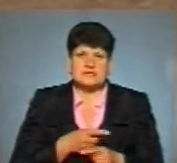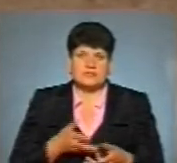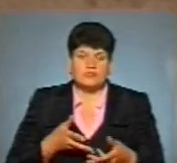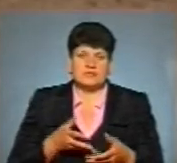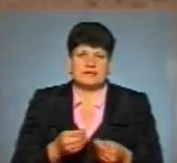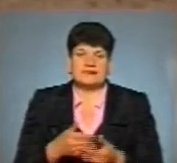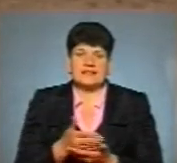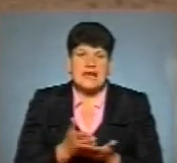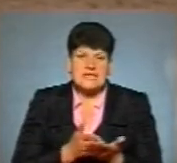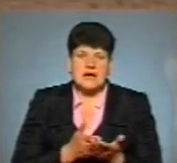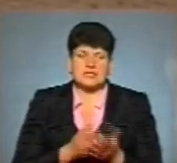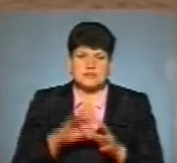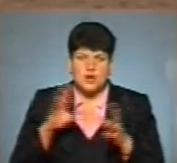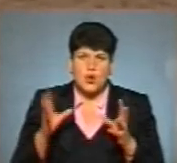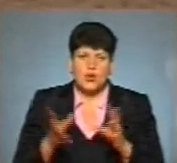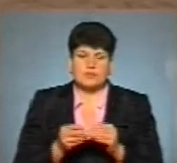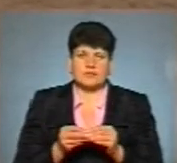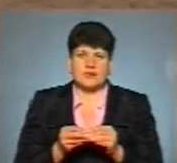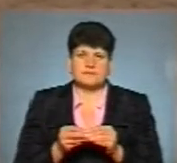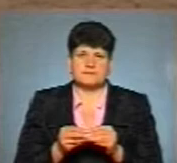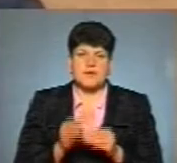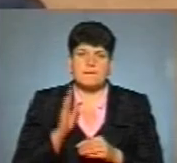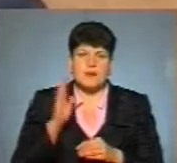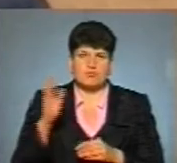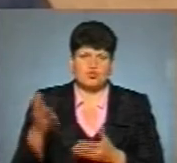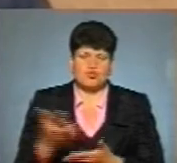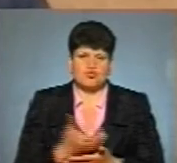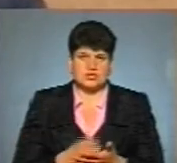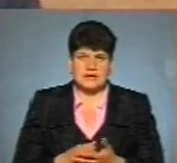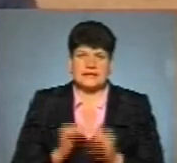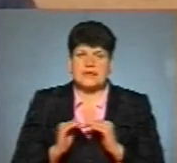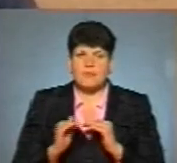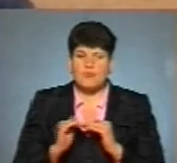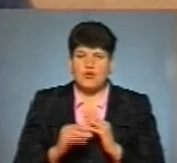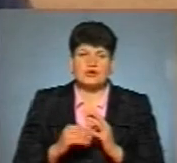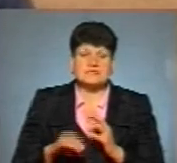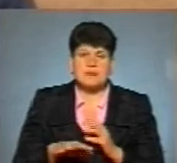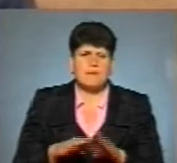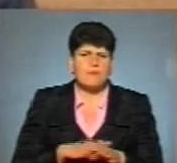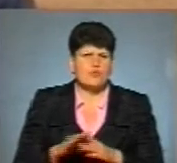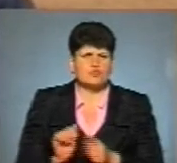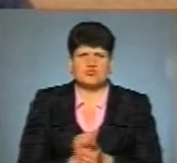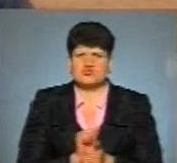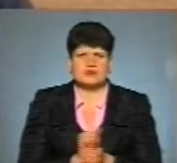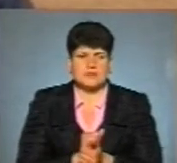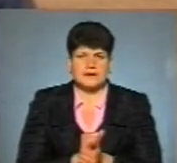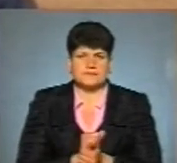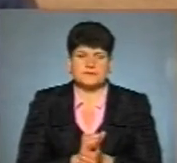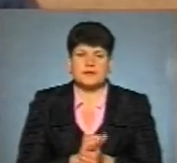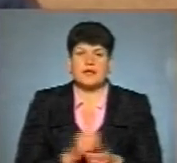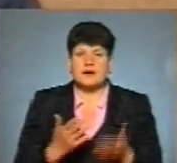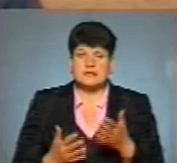на якість і на об'єм, обсяг майбутнього врожаю. На полі земля абсолютно суха. Однак